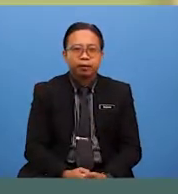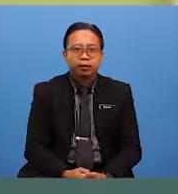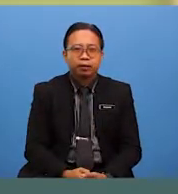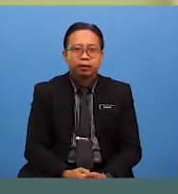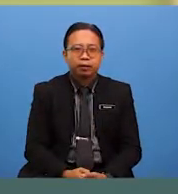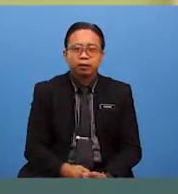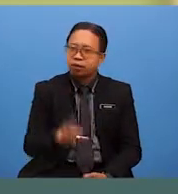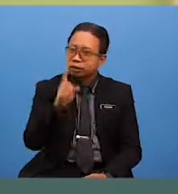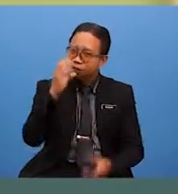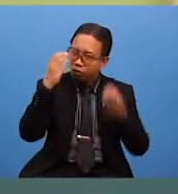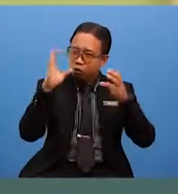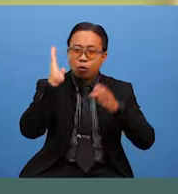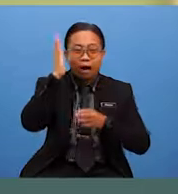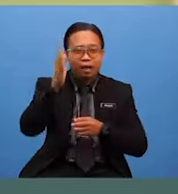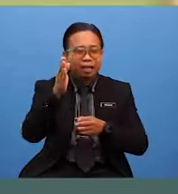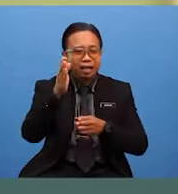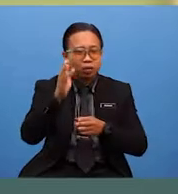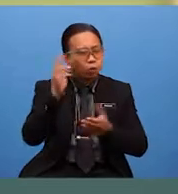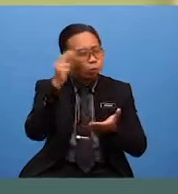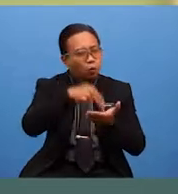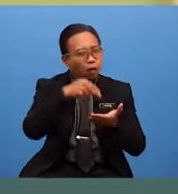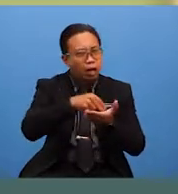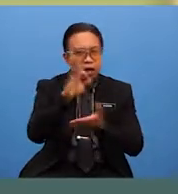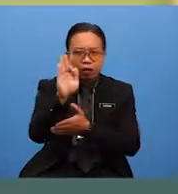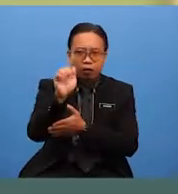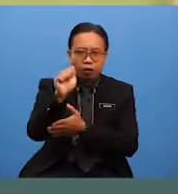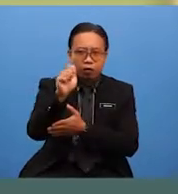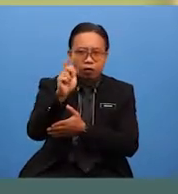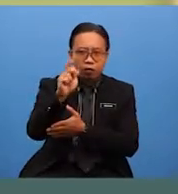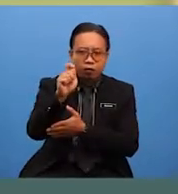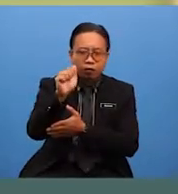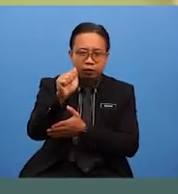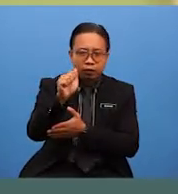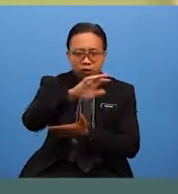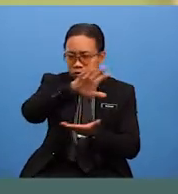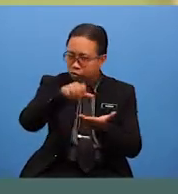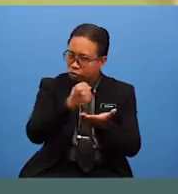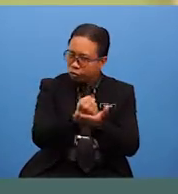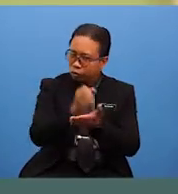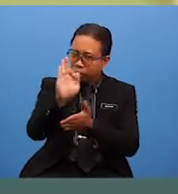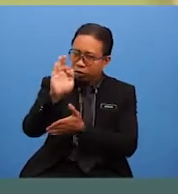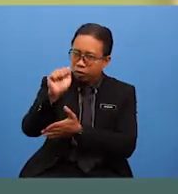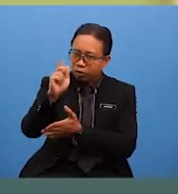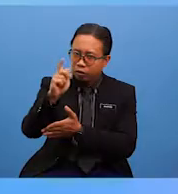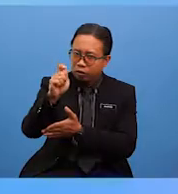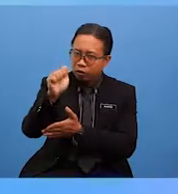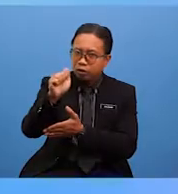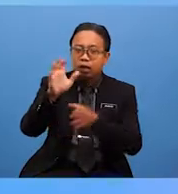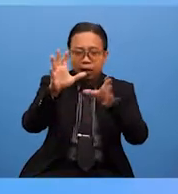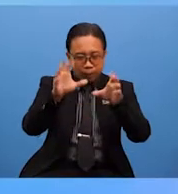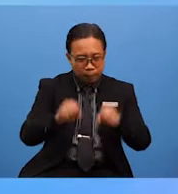lagi jiwa akan ulang fakta-fakta penting dan Pastikan semua fakta ini dicatatkan